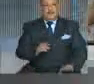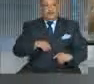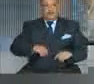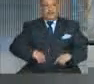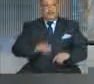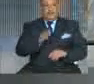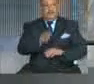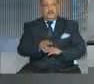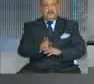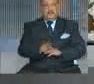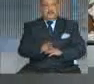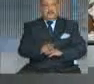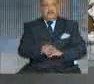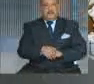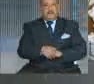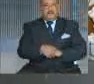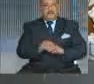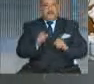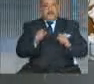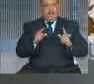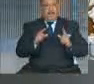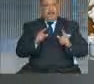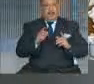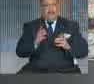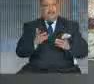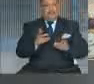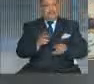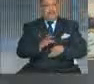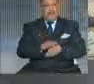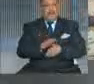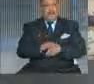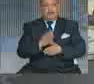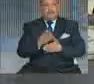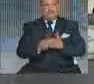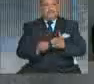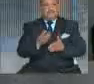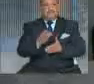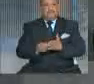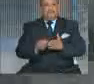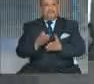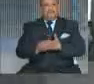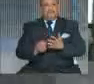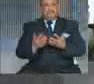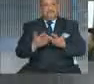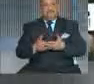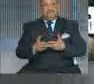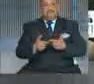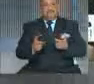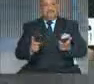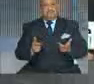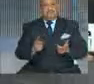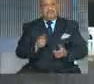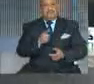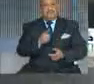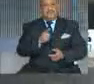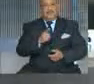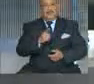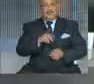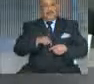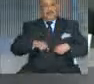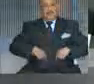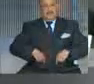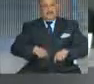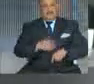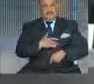العلاج والحد من النقائص الحاصلة ووعد بمستشفى جديد. نحدوا الأولويات ونبدأ ونخدمه واللي